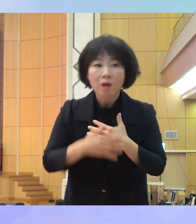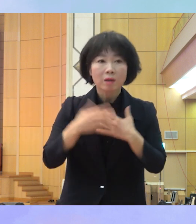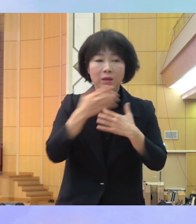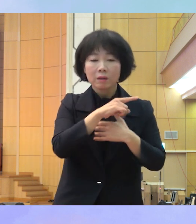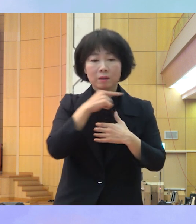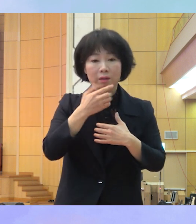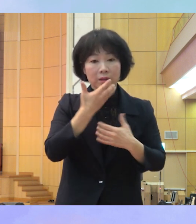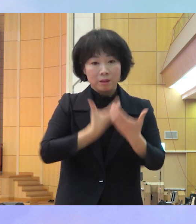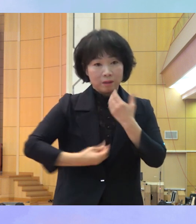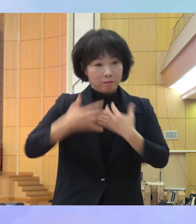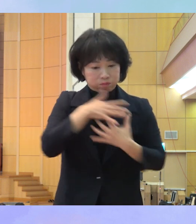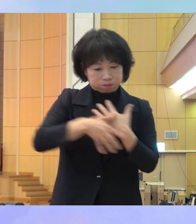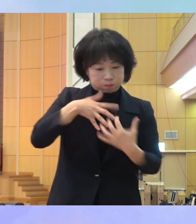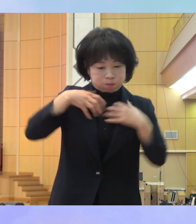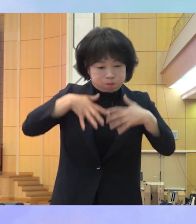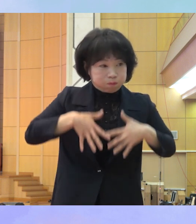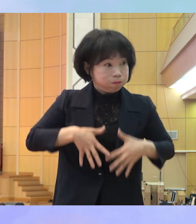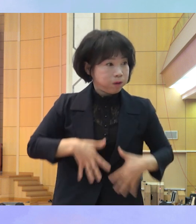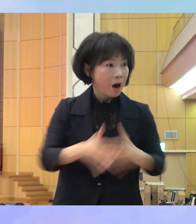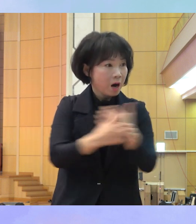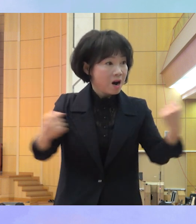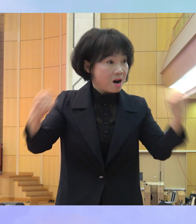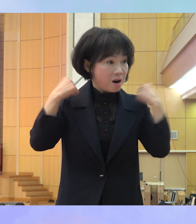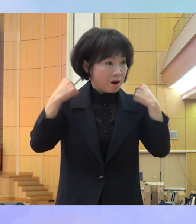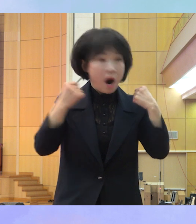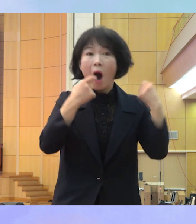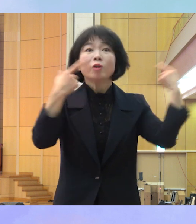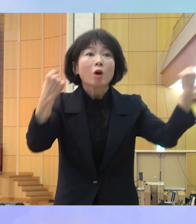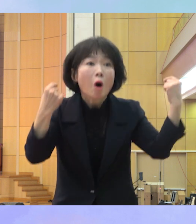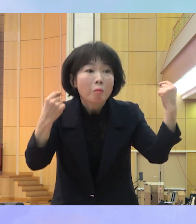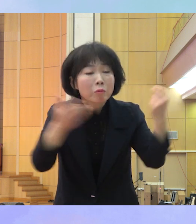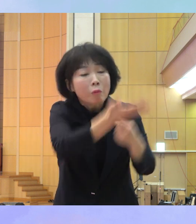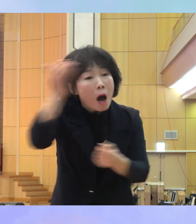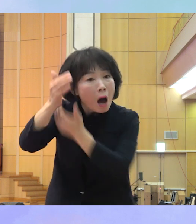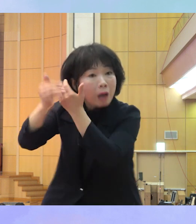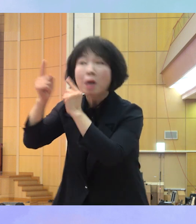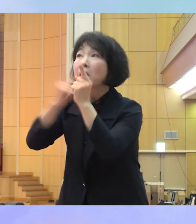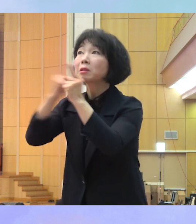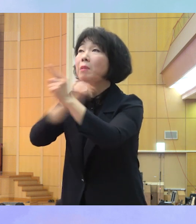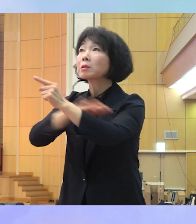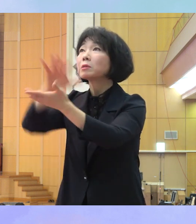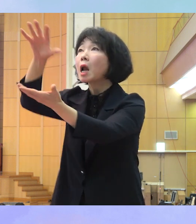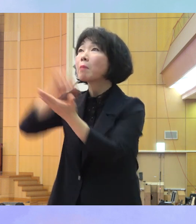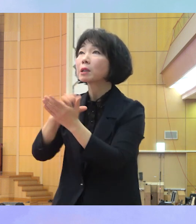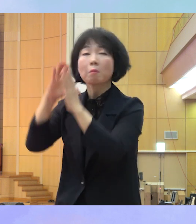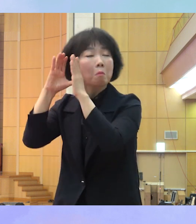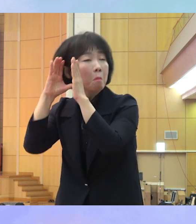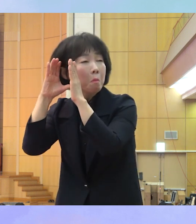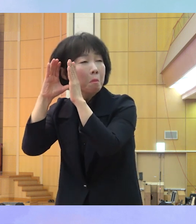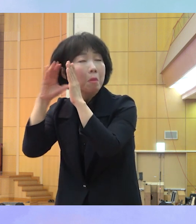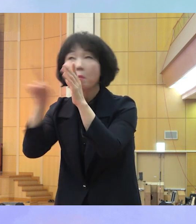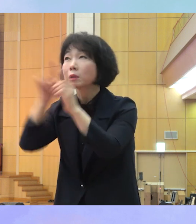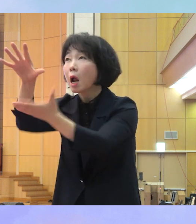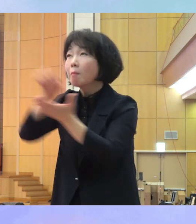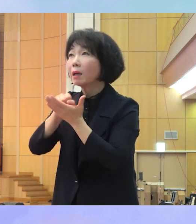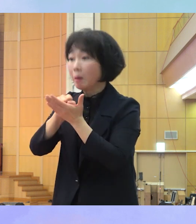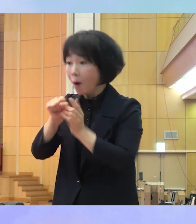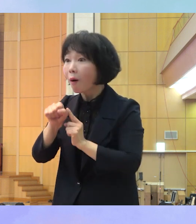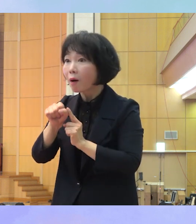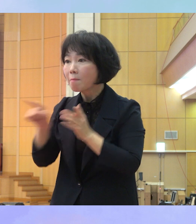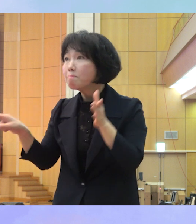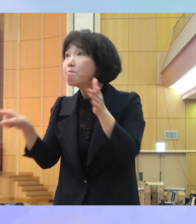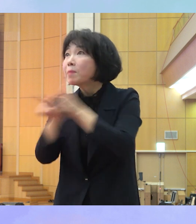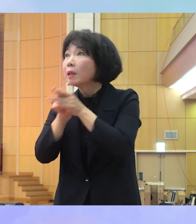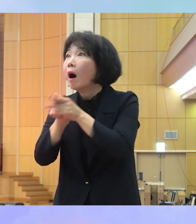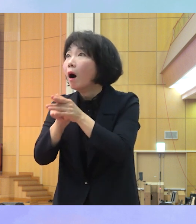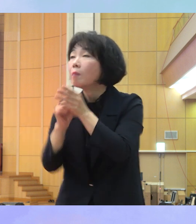영양을 공급해 줘야 되잖아. 그러면 하나님 말씀을 듣게 되어지면 믿음이 생기는 것처럼